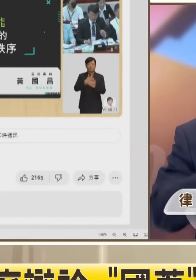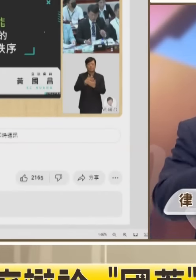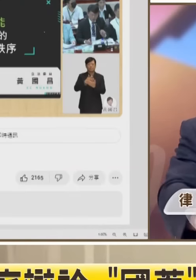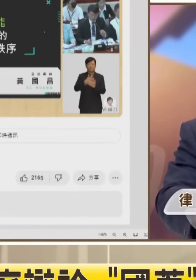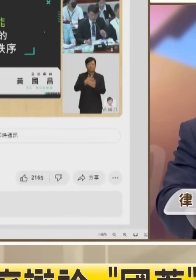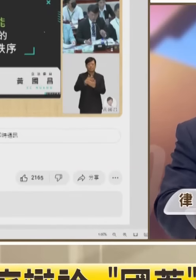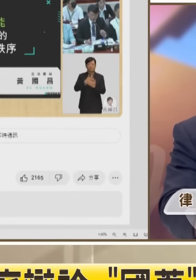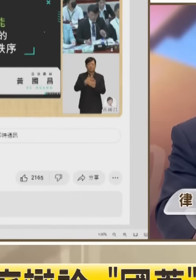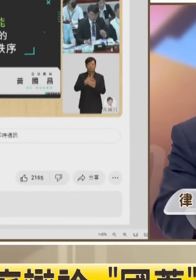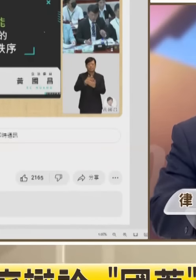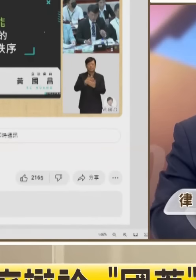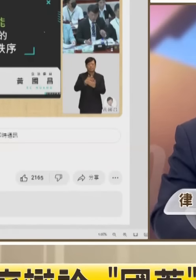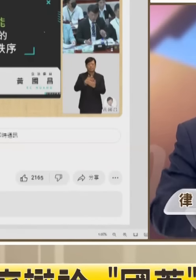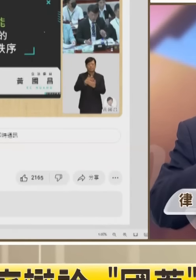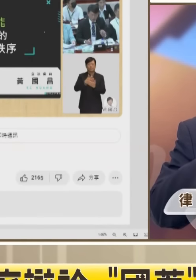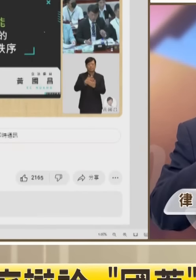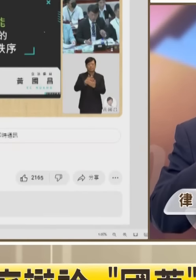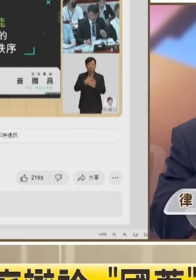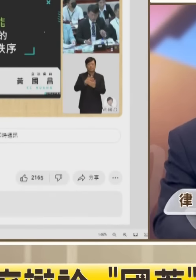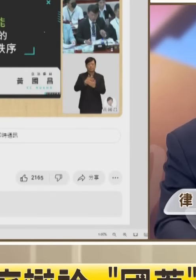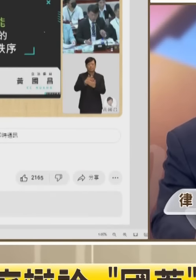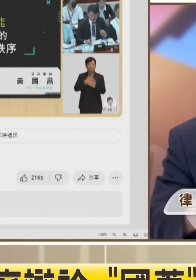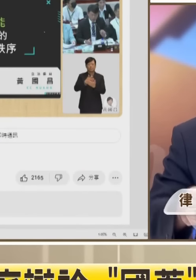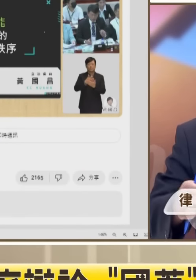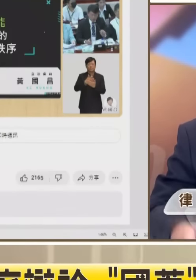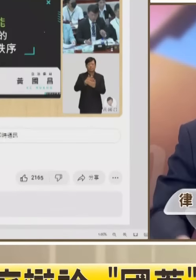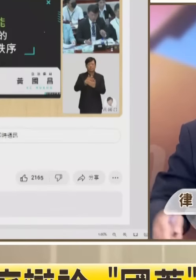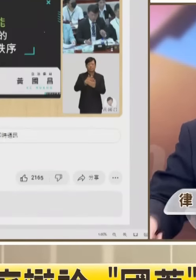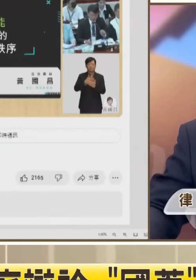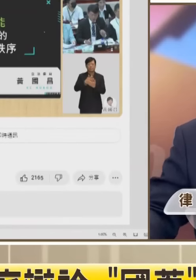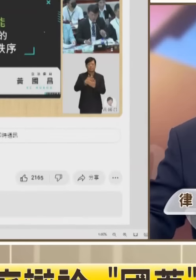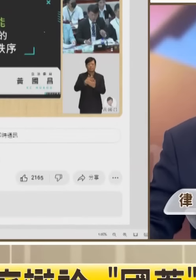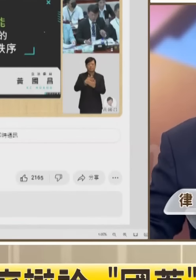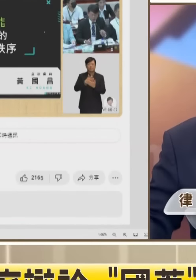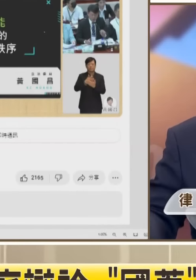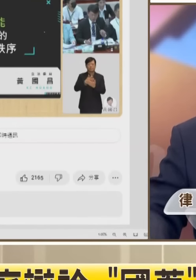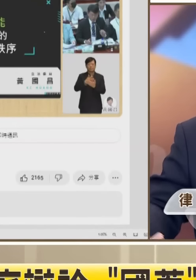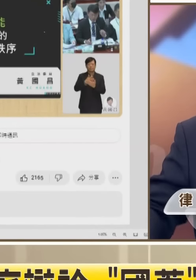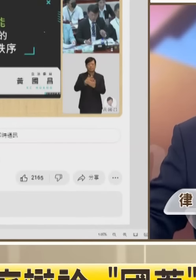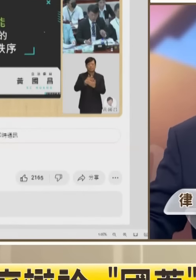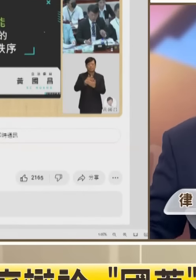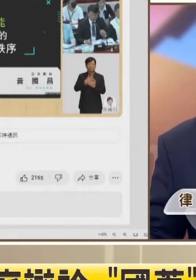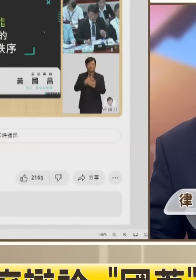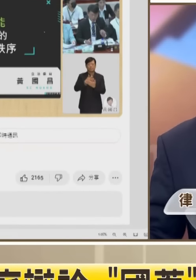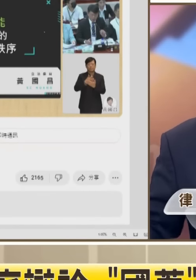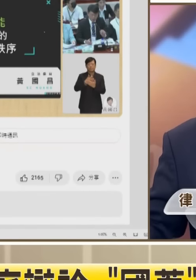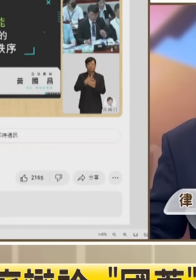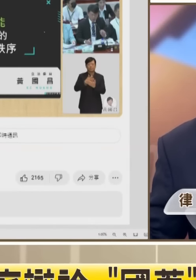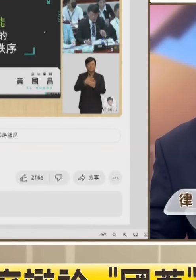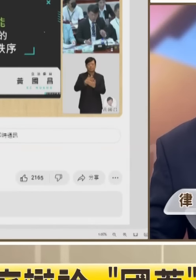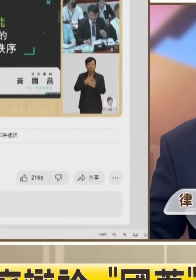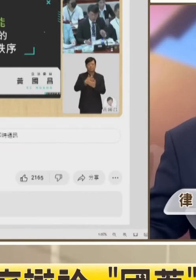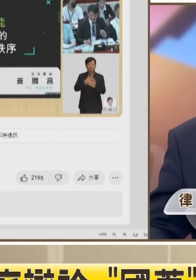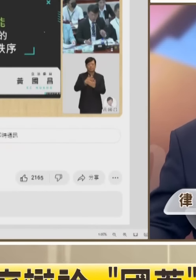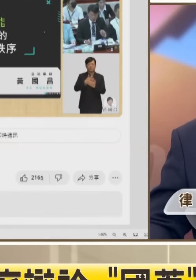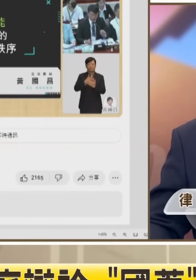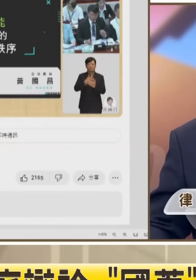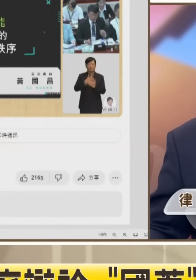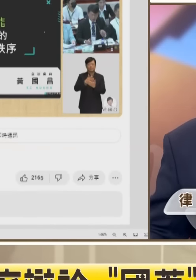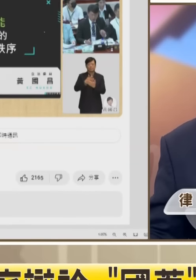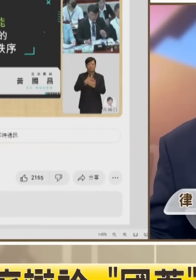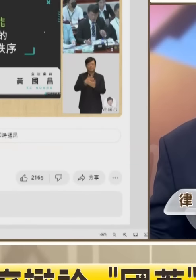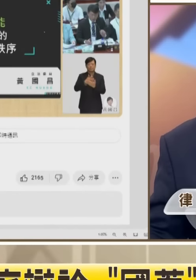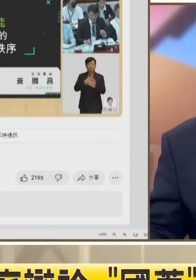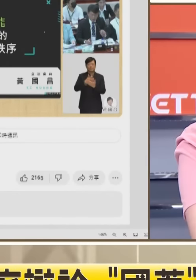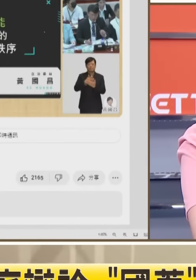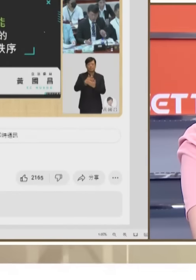看大法官问你问题，尤伯祥大法官直接问他说：“哎，你这样子举手，为什么没有记录在议事录上面？谁赞成谁反对？”他开始跟你扯